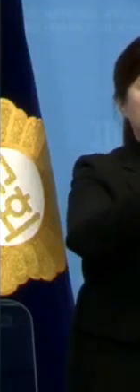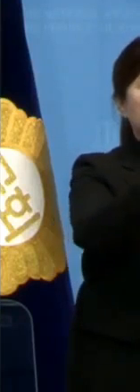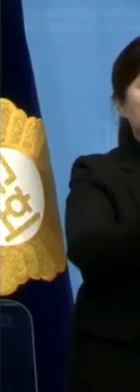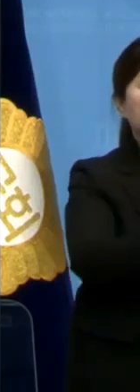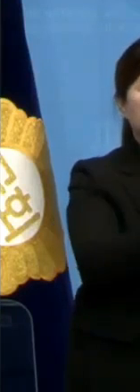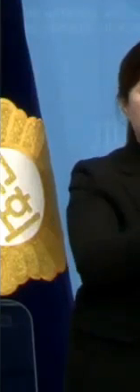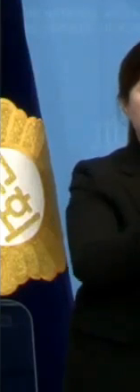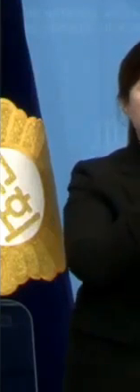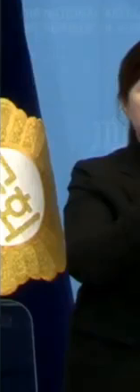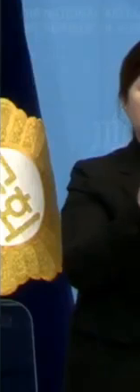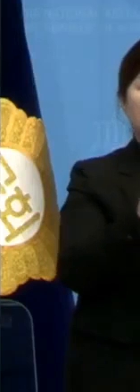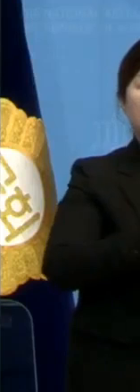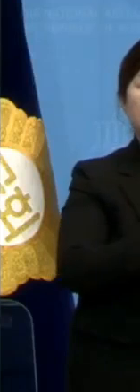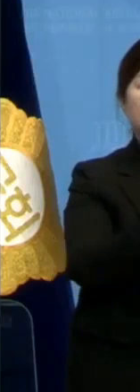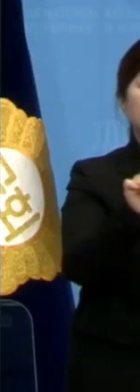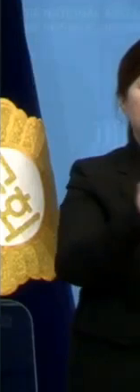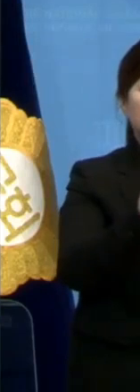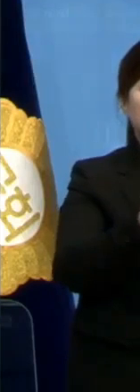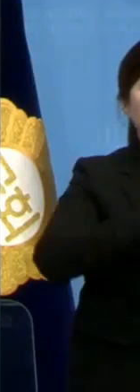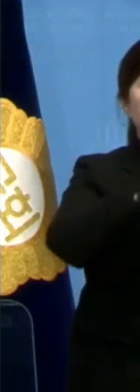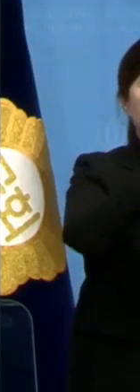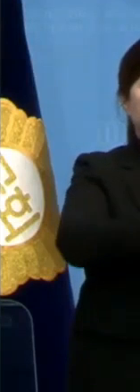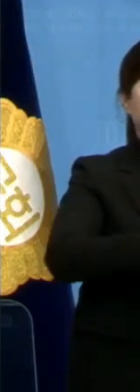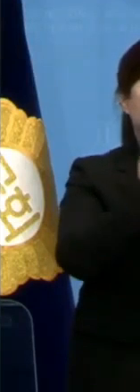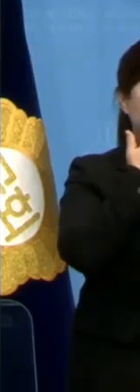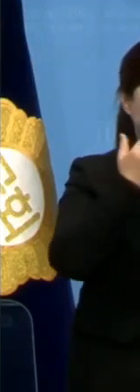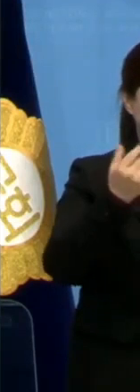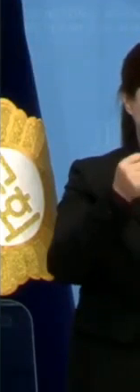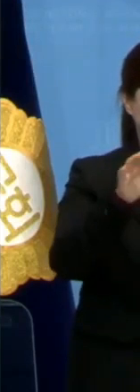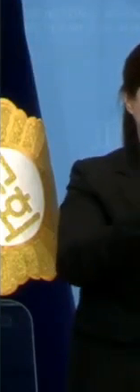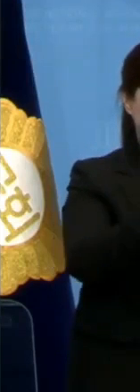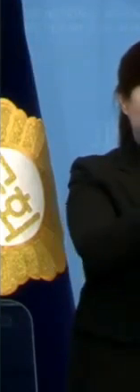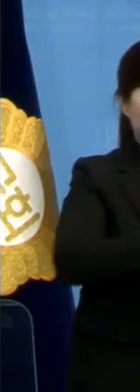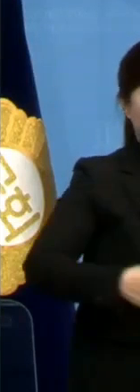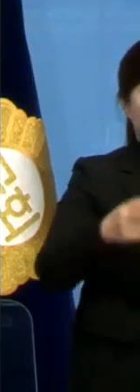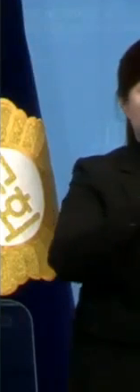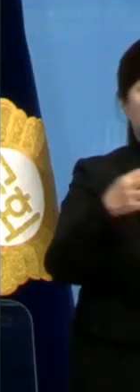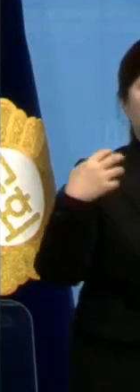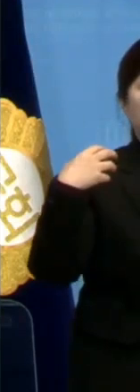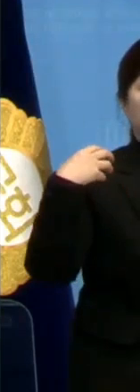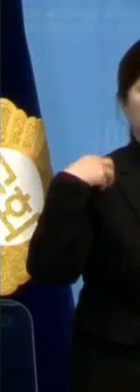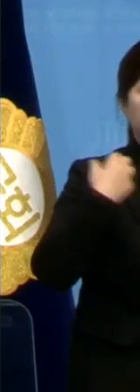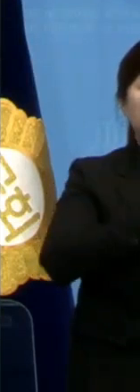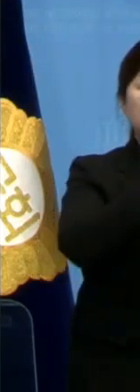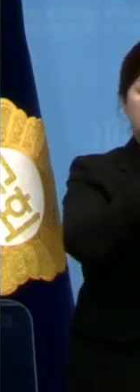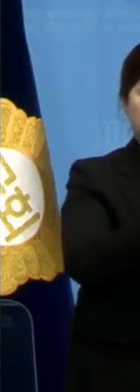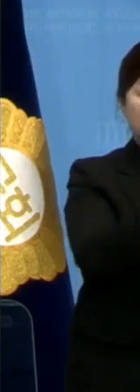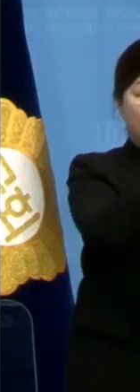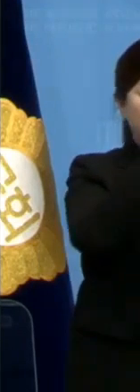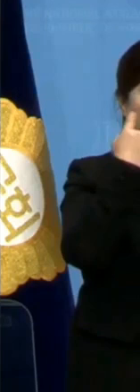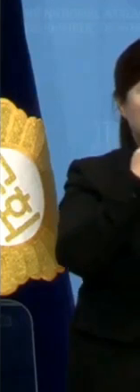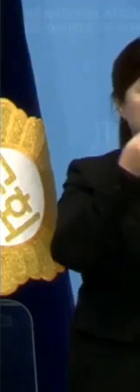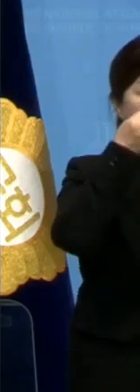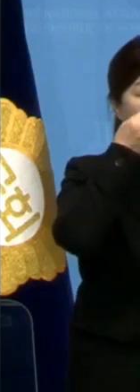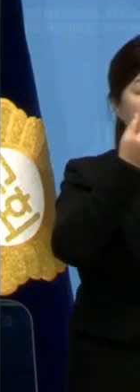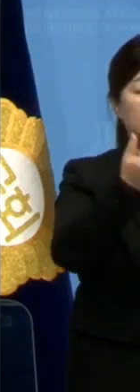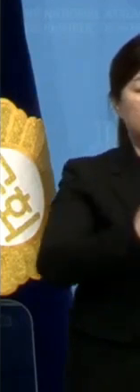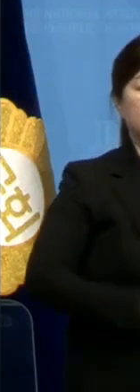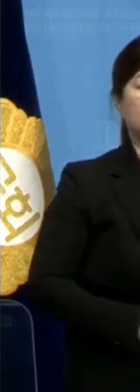것은 그만큼 전 세계적으로 이 서울 같은 경우에 이 보건소 역할이 얼마나 중요한지를 확인시켜준다고